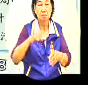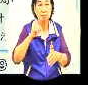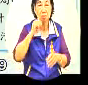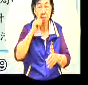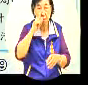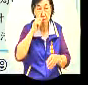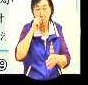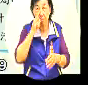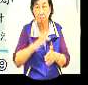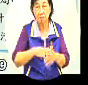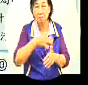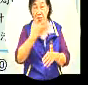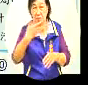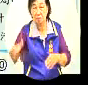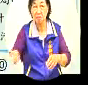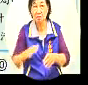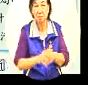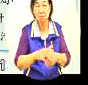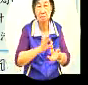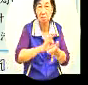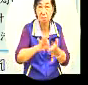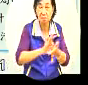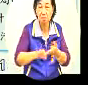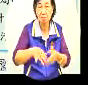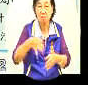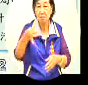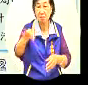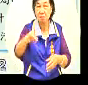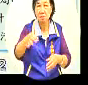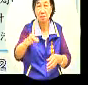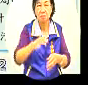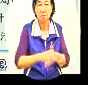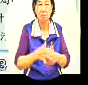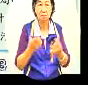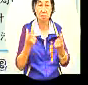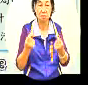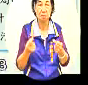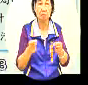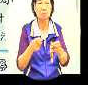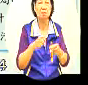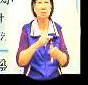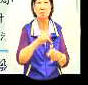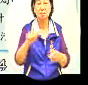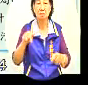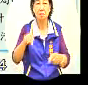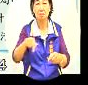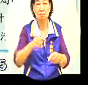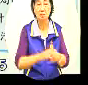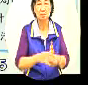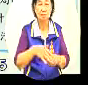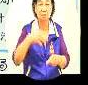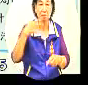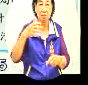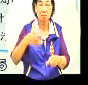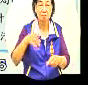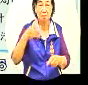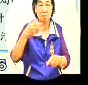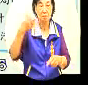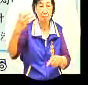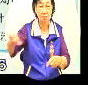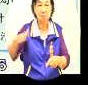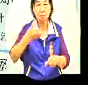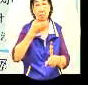使用费。好，这个是一样的东西。那么水利局他的回答很妙啊，他